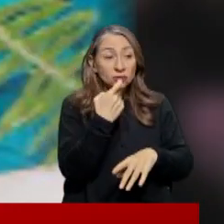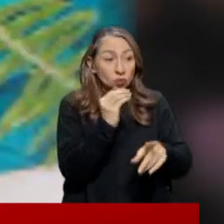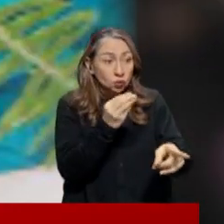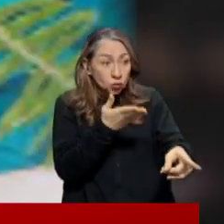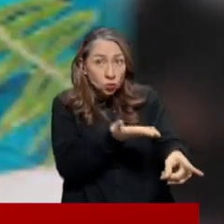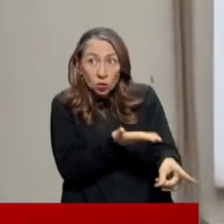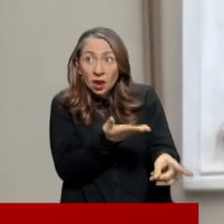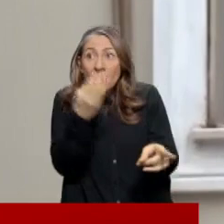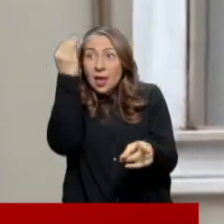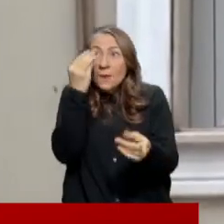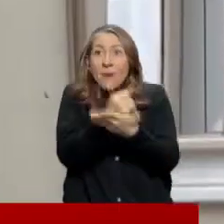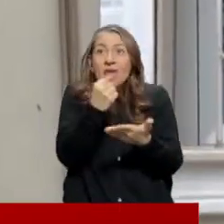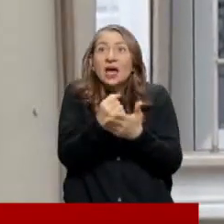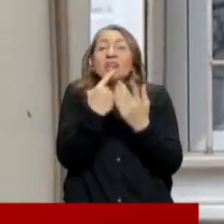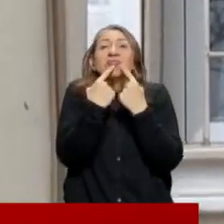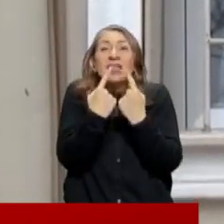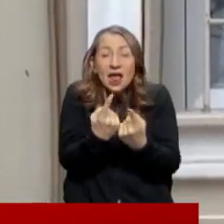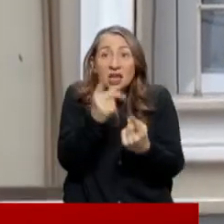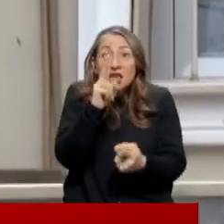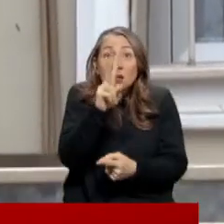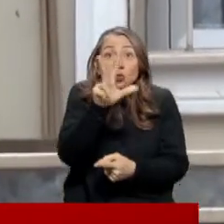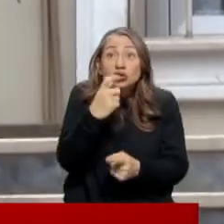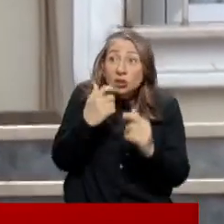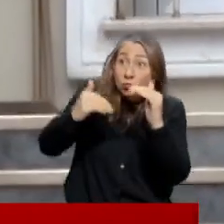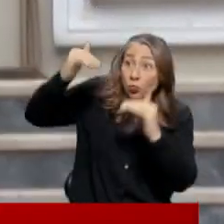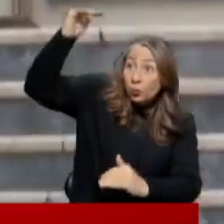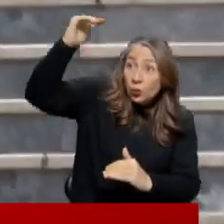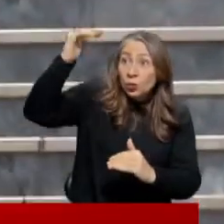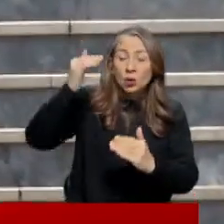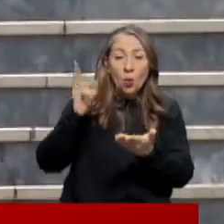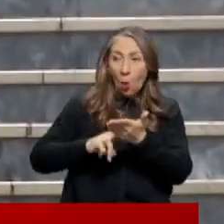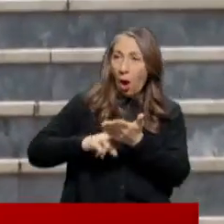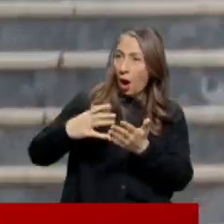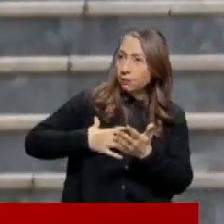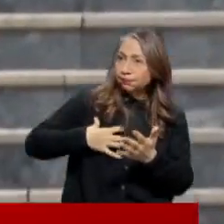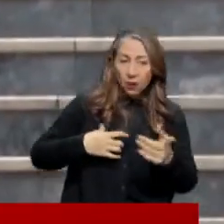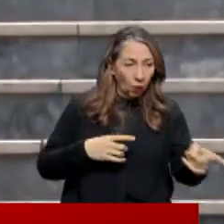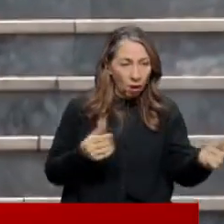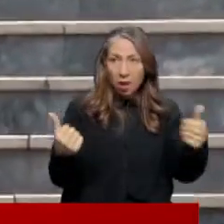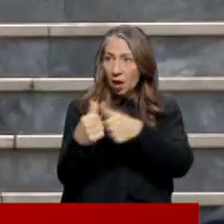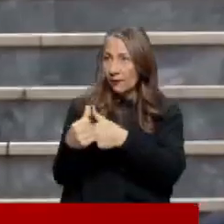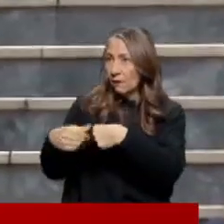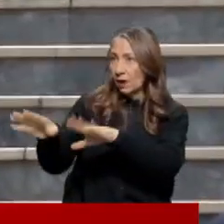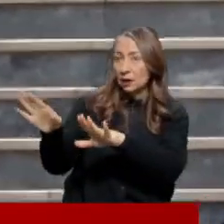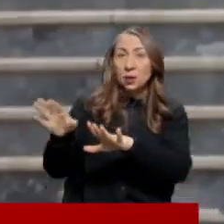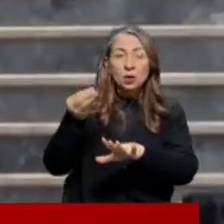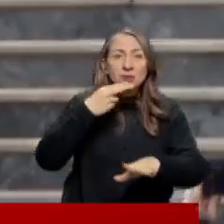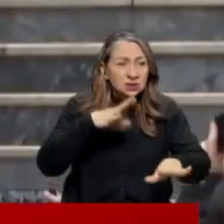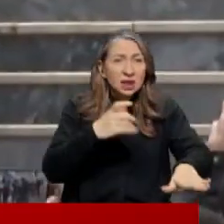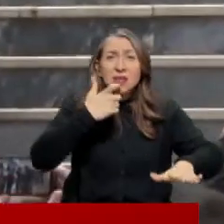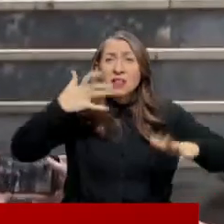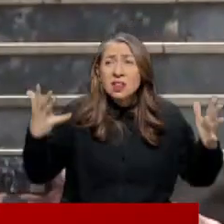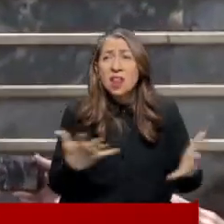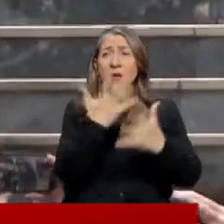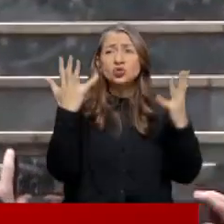çocuğunu dini nikah adı altında 23 yaş büyük tarikat üyesi Kadir İstekli'ye verdi. Küçük kız